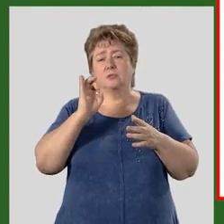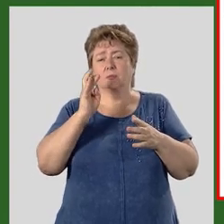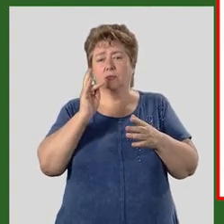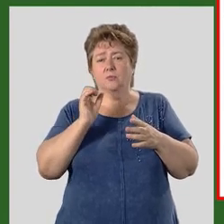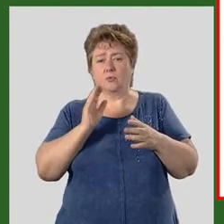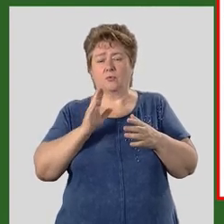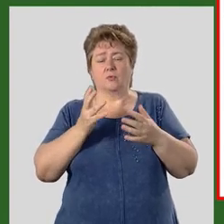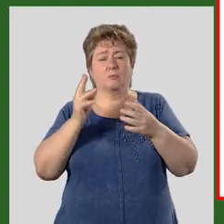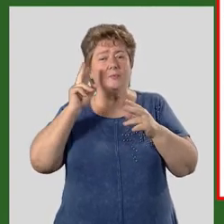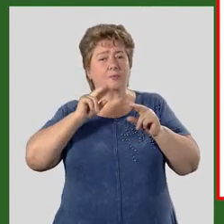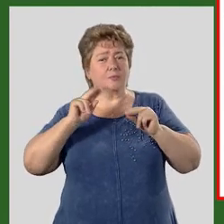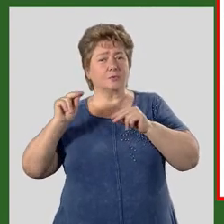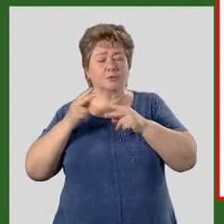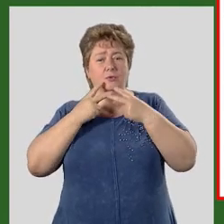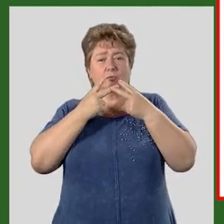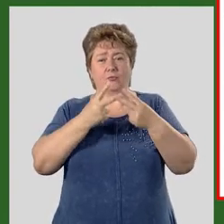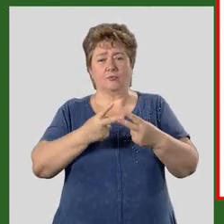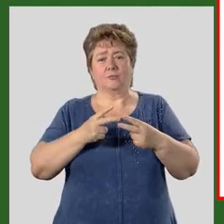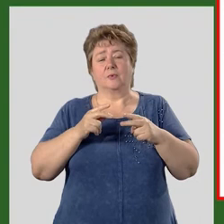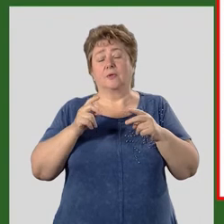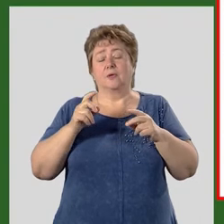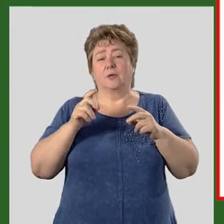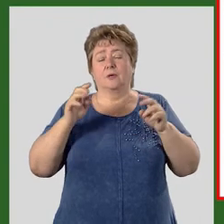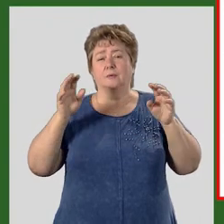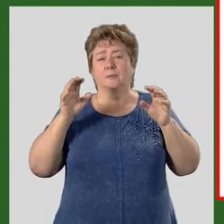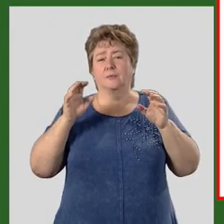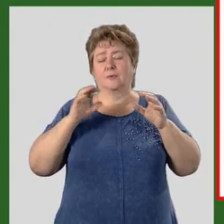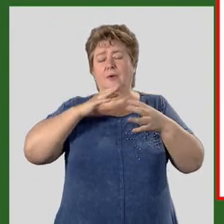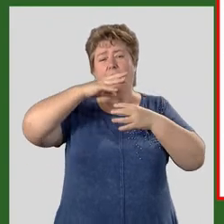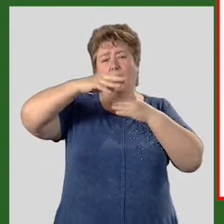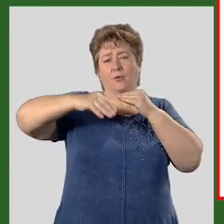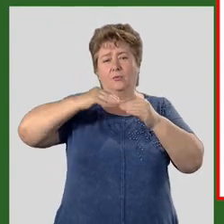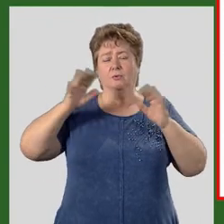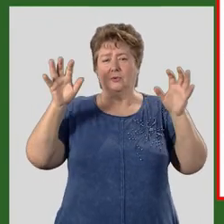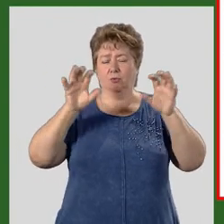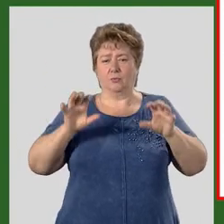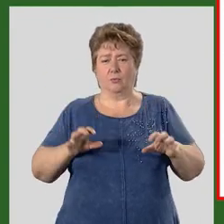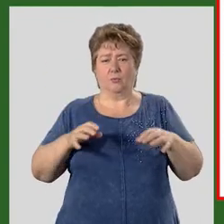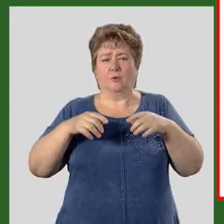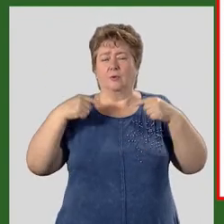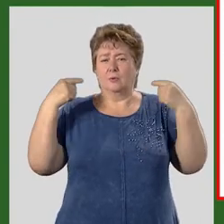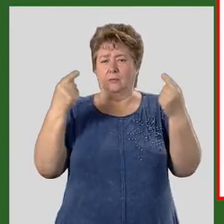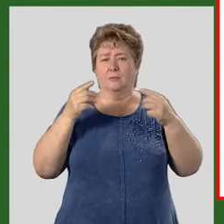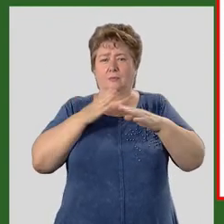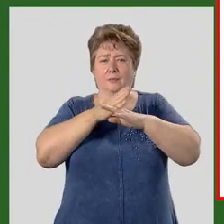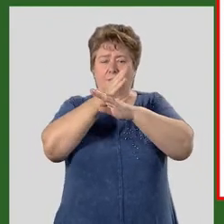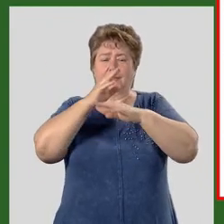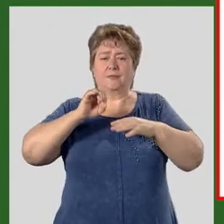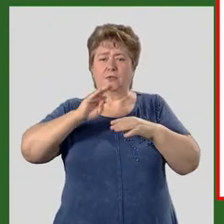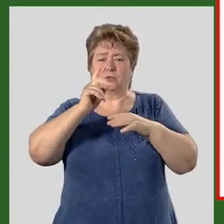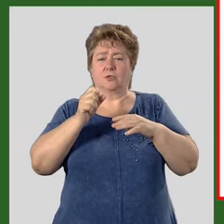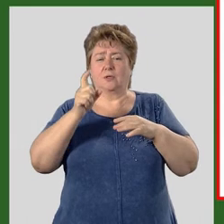Семенову посчастливилось увидеть, хотя и окутанный туманом грандиозный пик